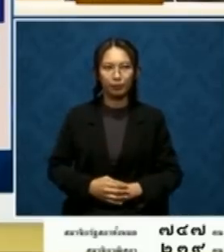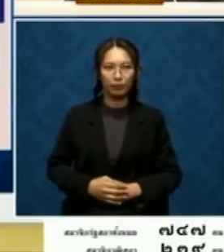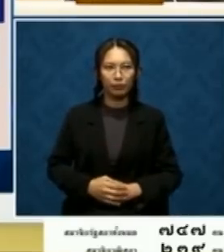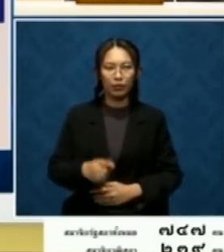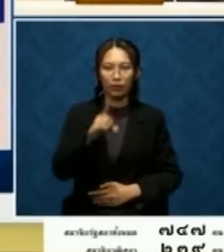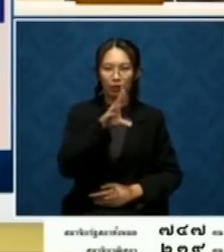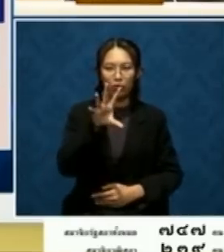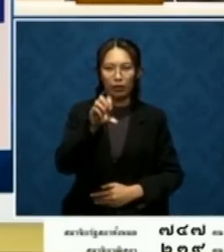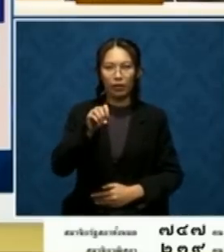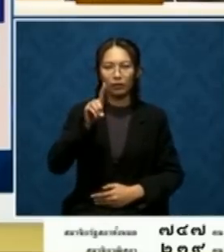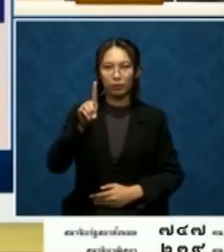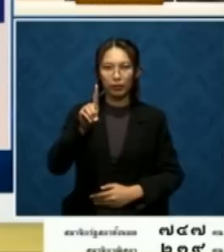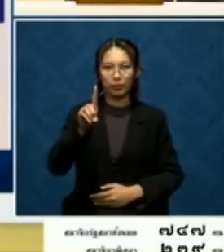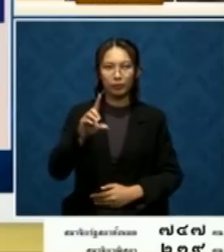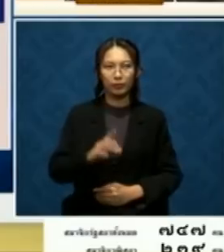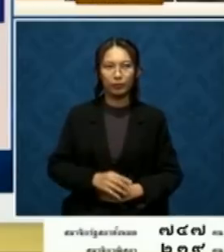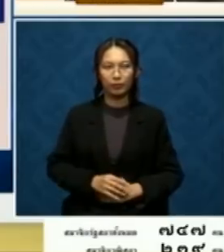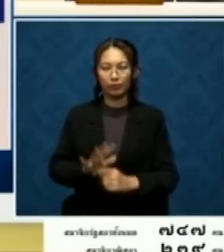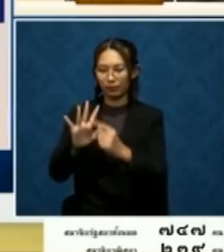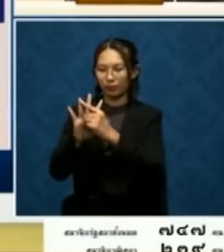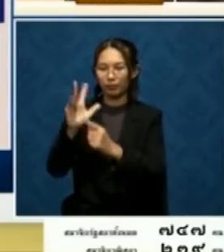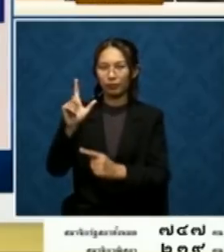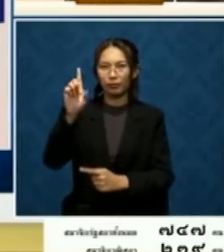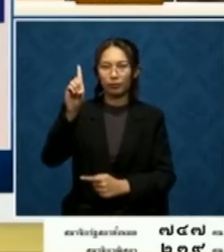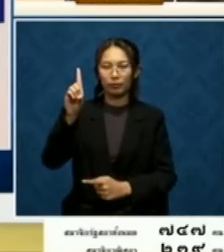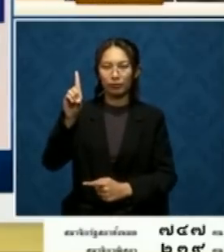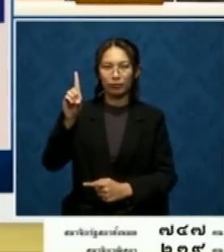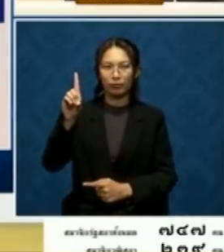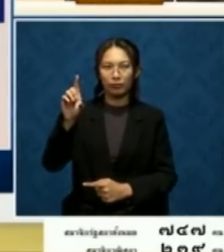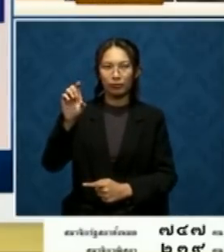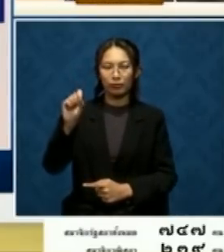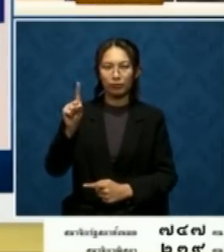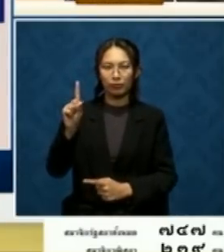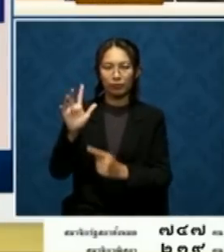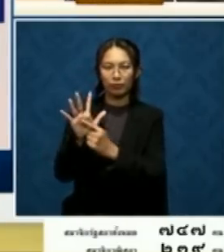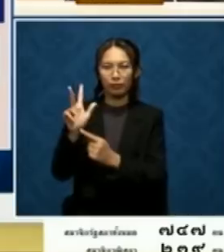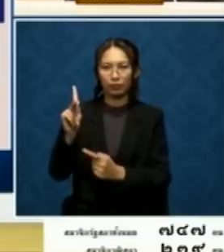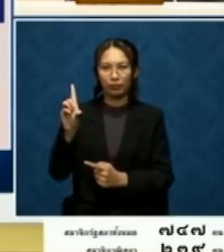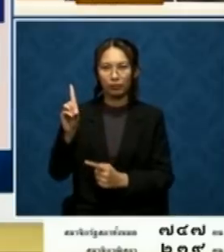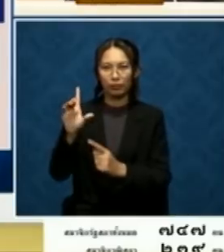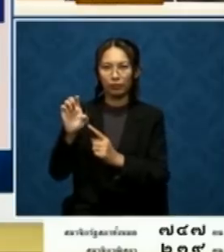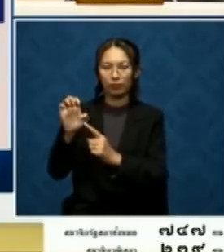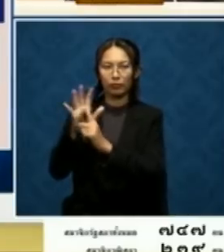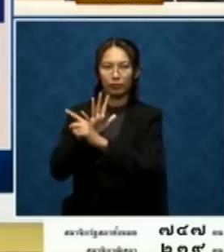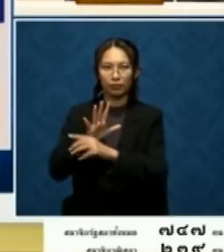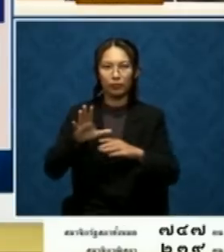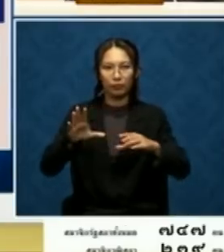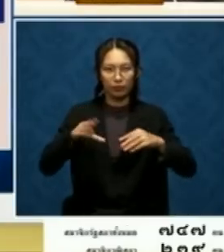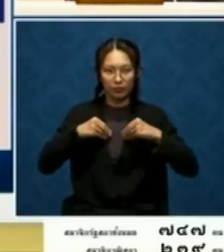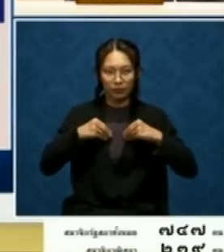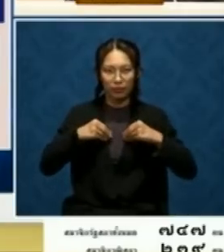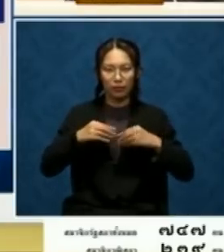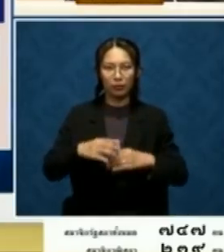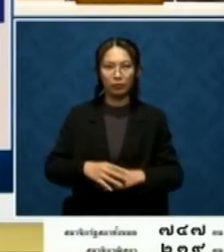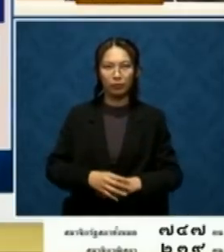ประเด็นเรื่องของคุณหมอชนน่านยังไงว่าหน้างานเนี่ยแสดงว่าช่วยเรียกความเชื่อมั่นหรือตอบข้อคลางแคลงใจ